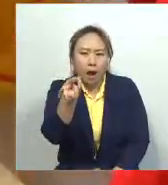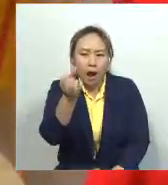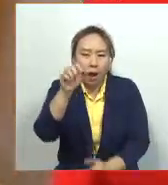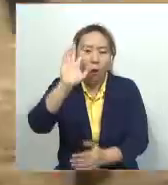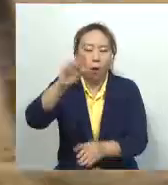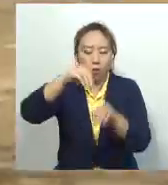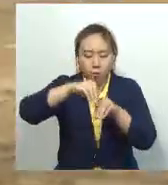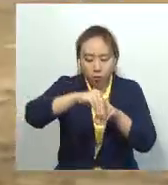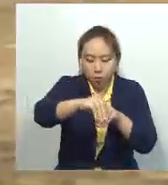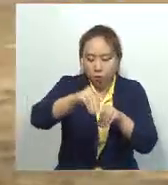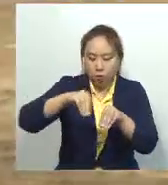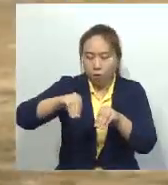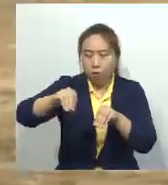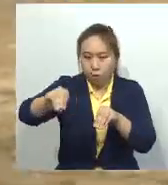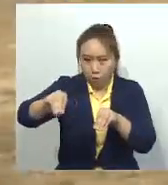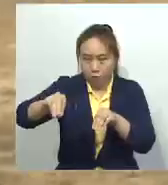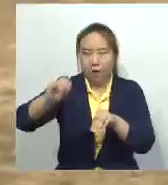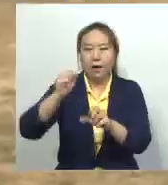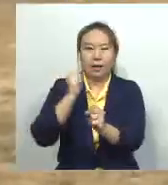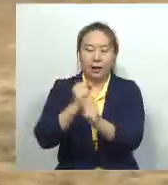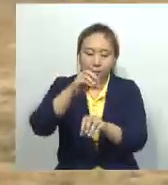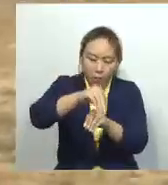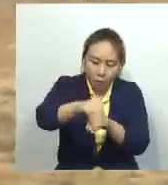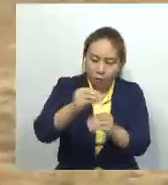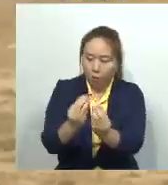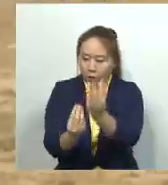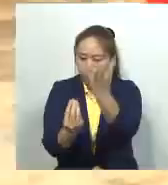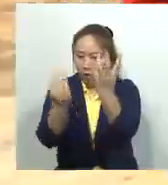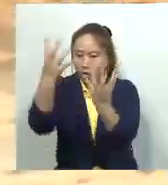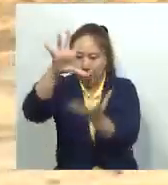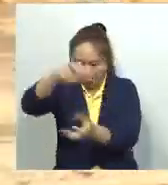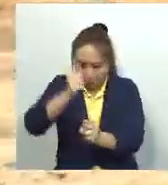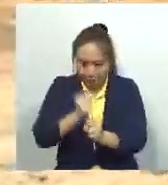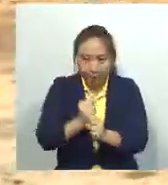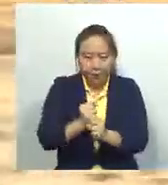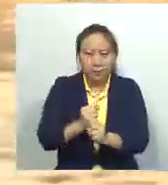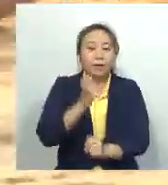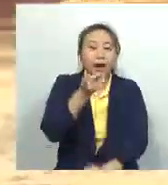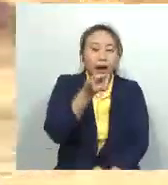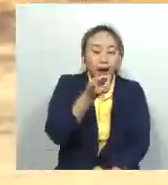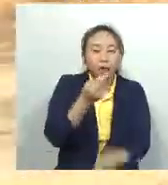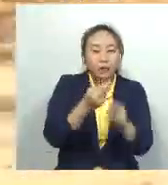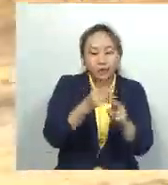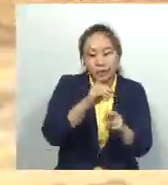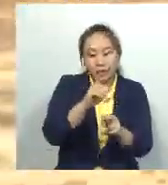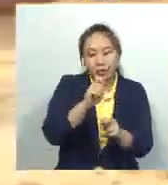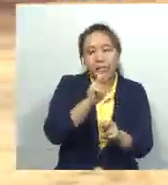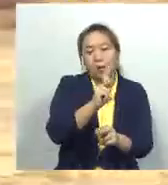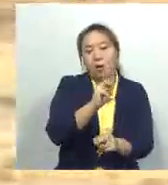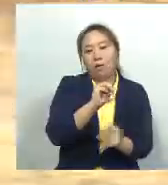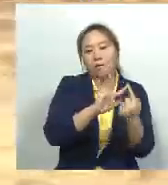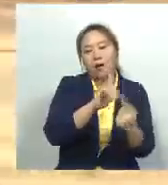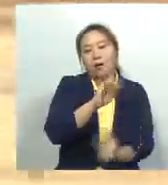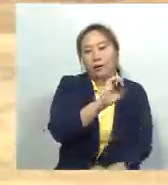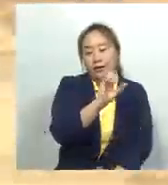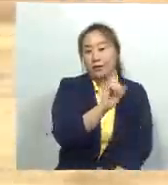งปลูกพระราชทานเพื่อใช้ในการพระราชพิธีจรดพระนางครรภ์แรกนาขวัญประกอบด้วยพันธุ์ข้าวดอกมะลิ105ปทุม